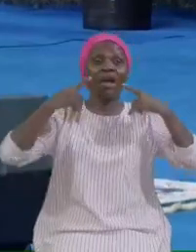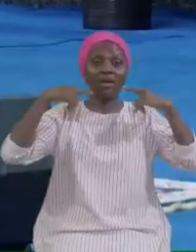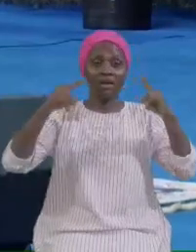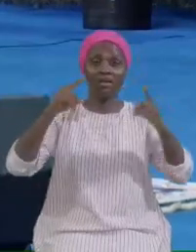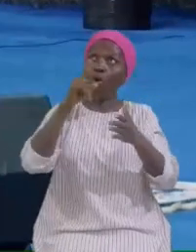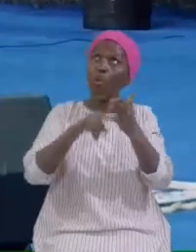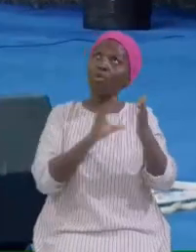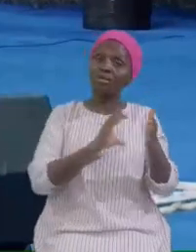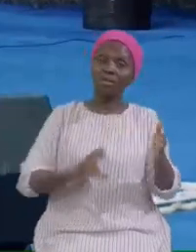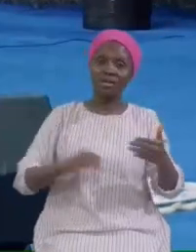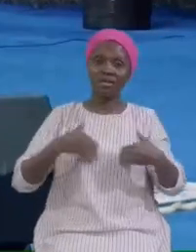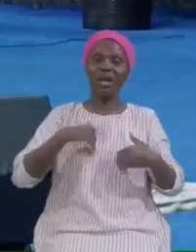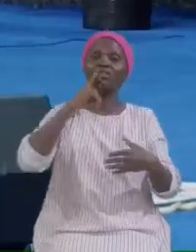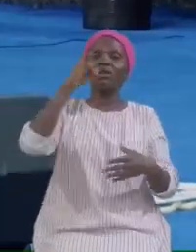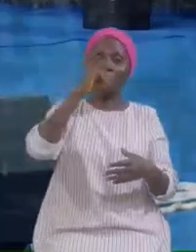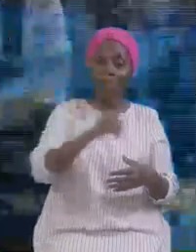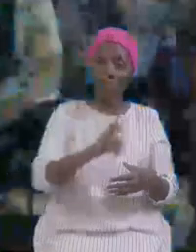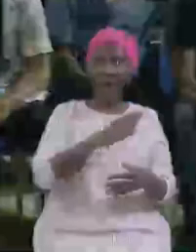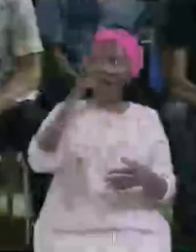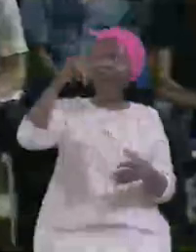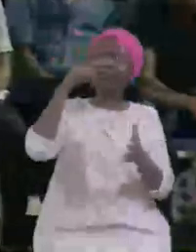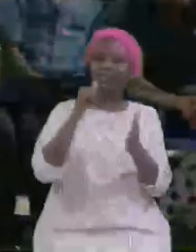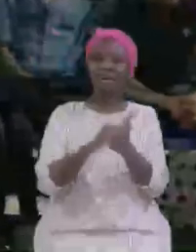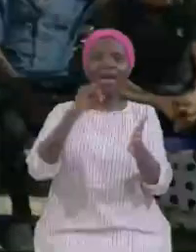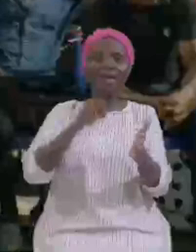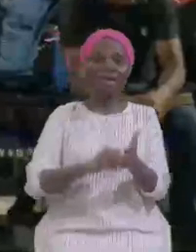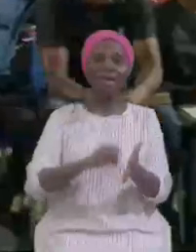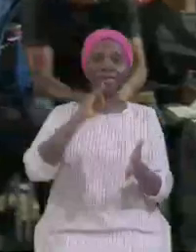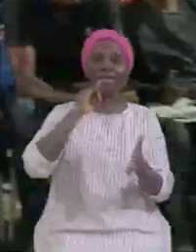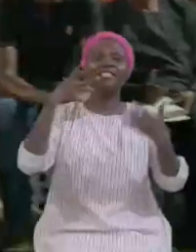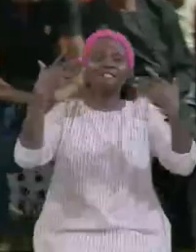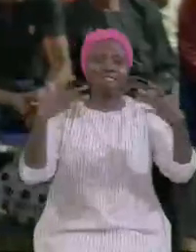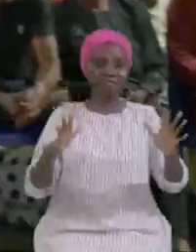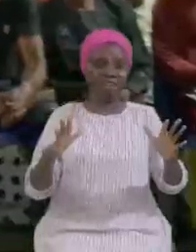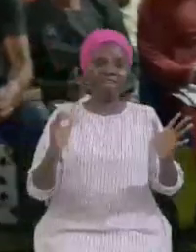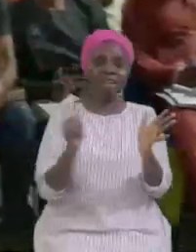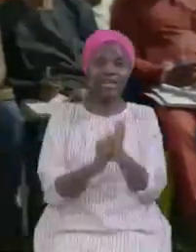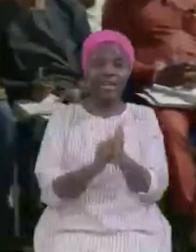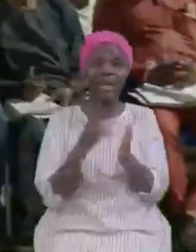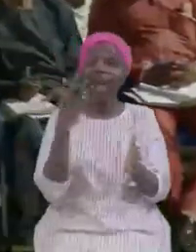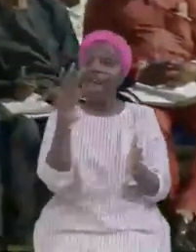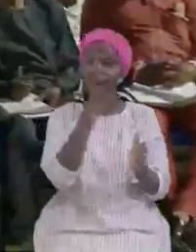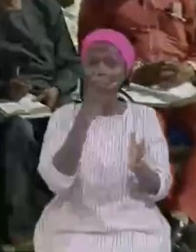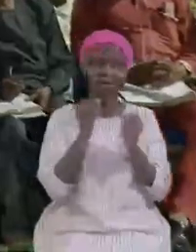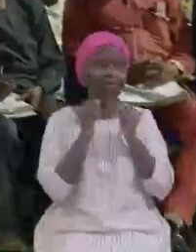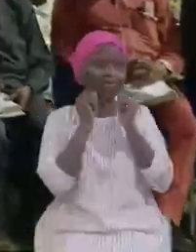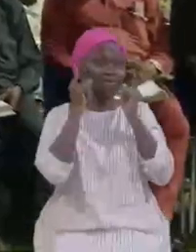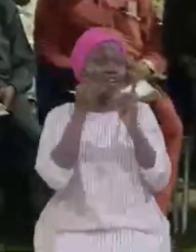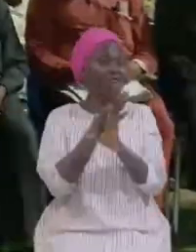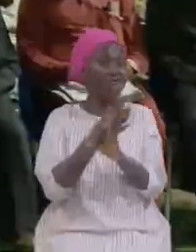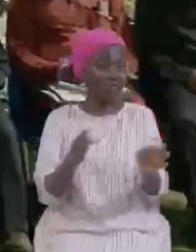annoncé, à cause de ce que Christ a décrété. Il a dit, tout est accompli. Cette